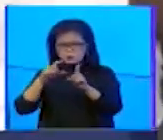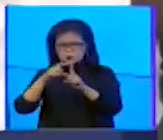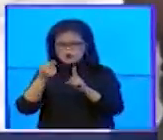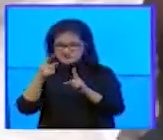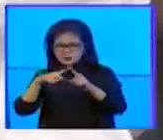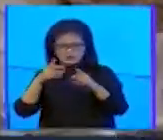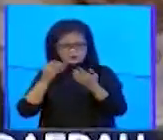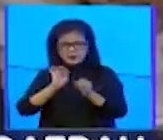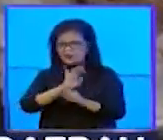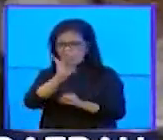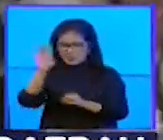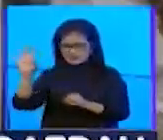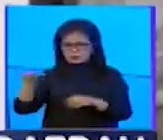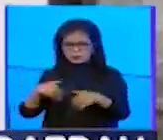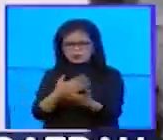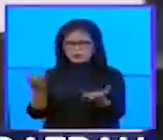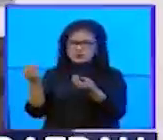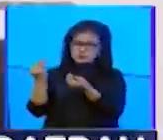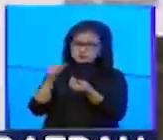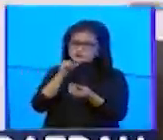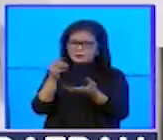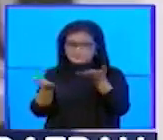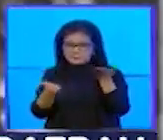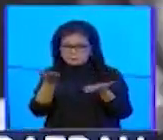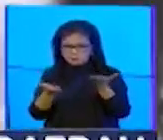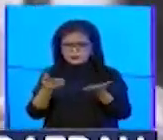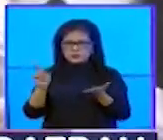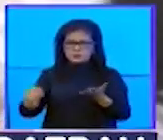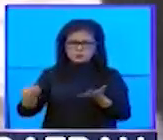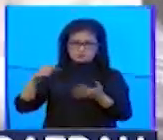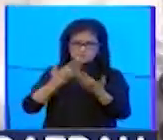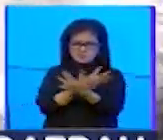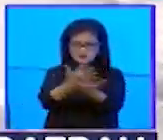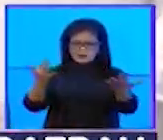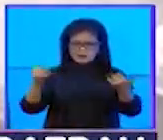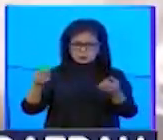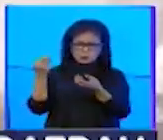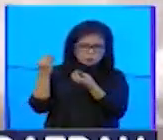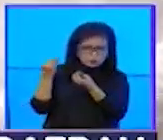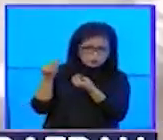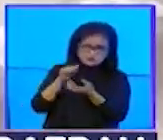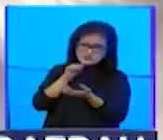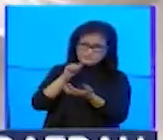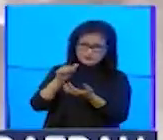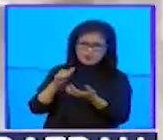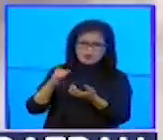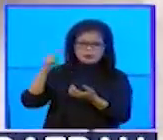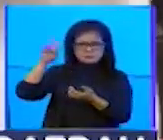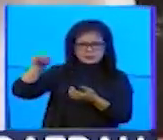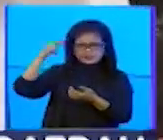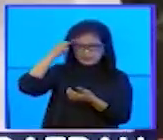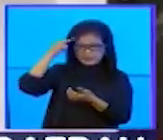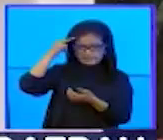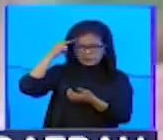Publik pun kini menanti siapa diantara putra terbaik Medan yang akan menang dalam kontestasi pilkada dan memegang amanah untuk kemajuan